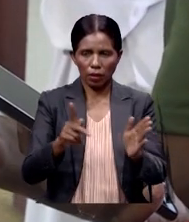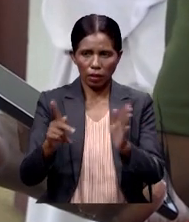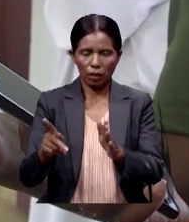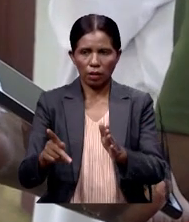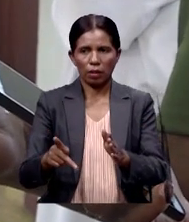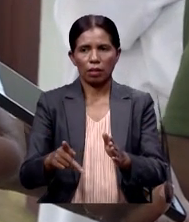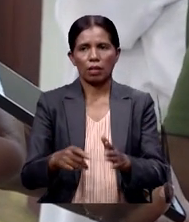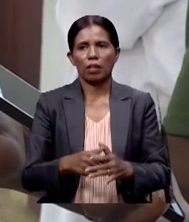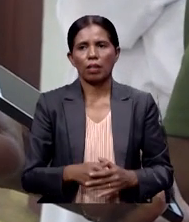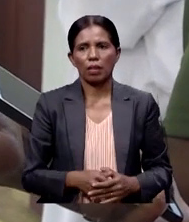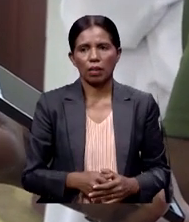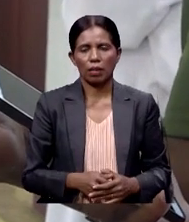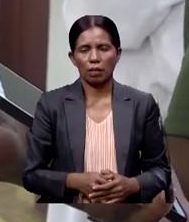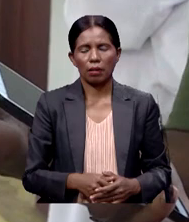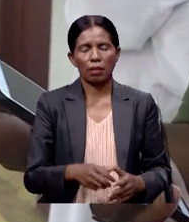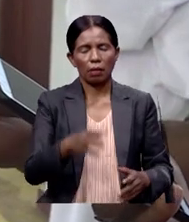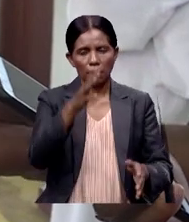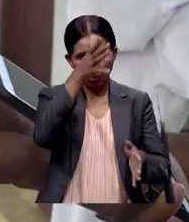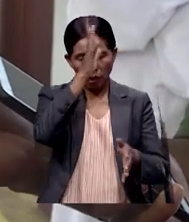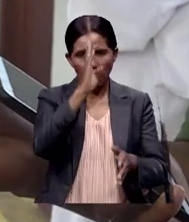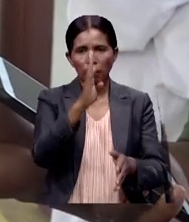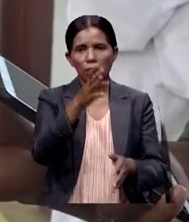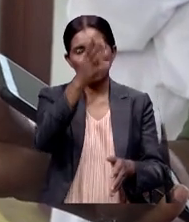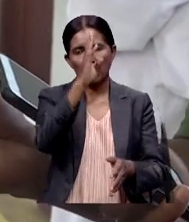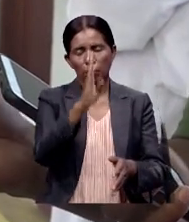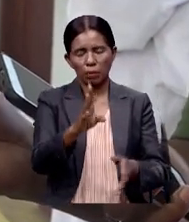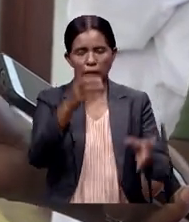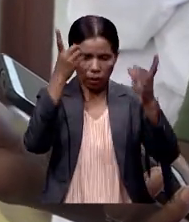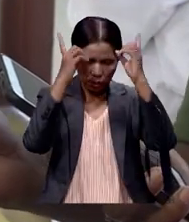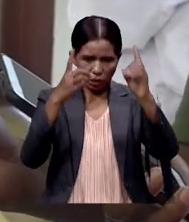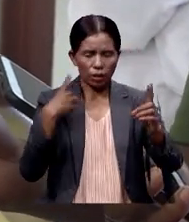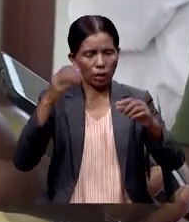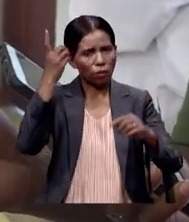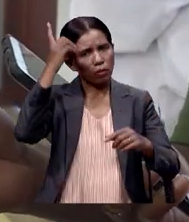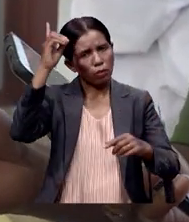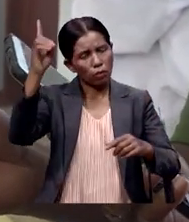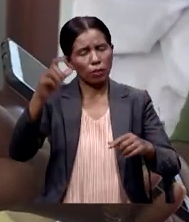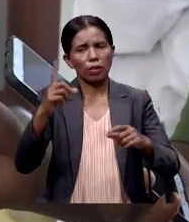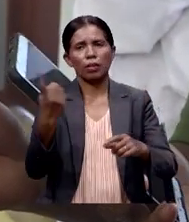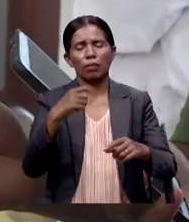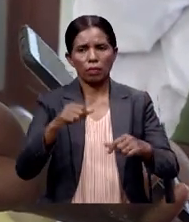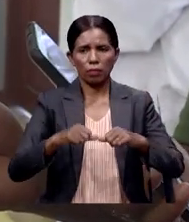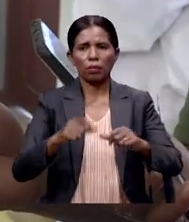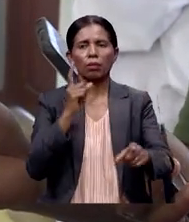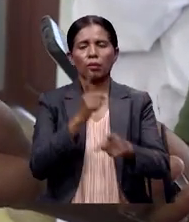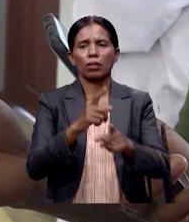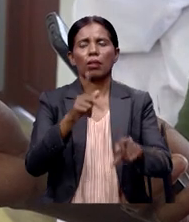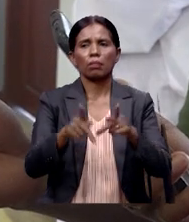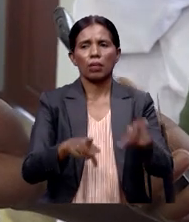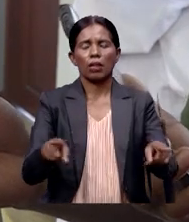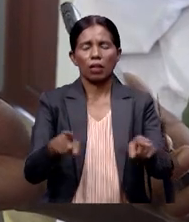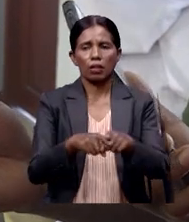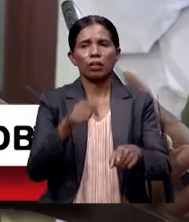kmak di sidi. Nebe ita planu na fati, ita mehi continua mehi na fati. Loj duni ema nessa amu